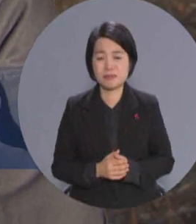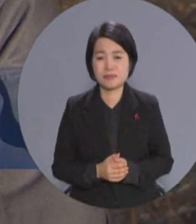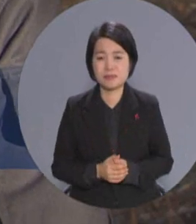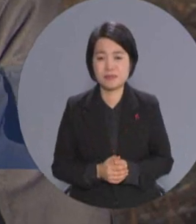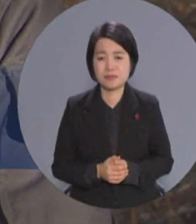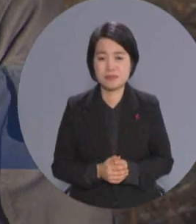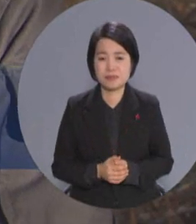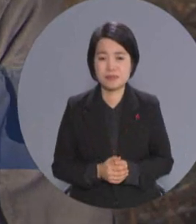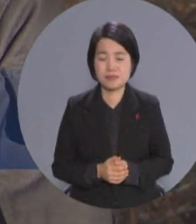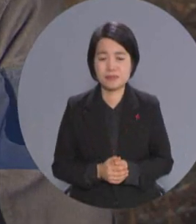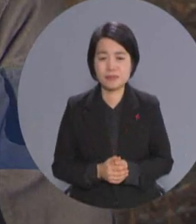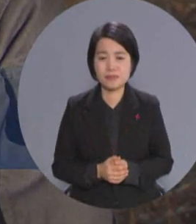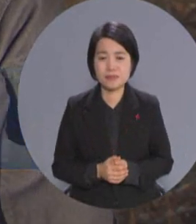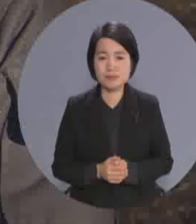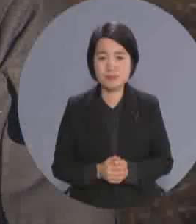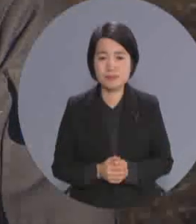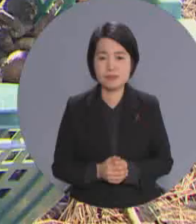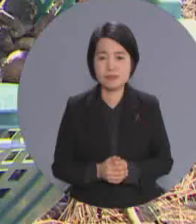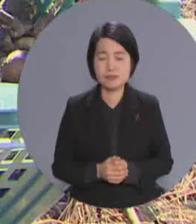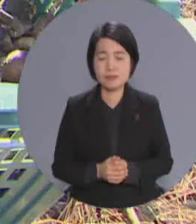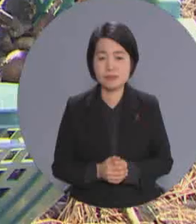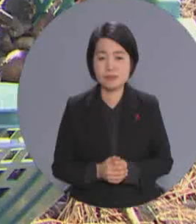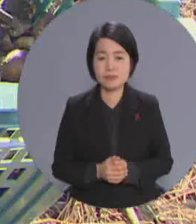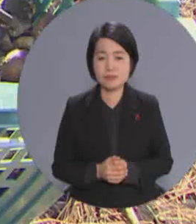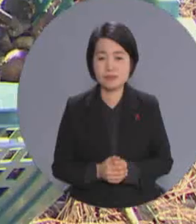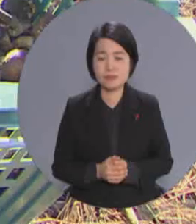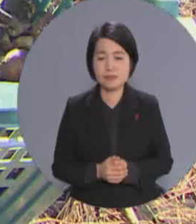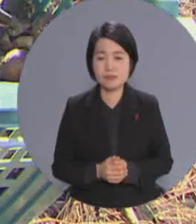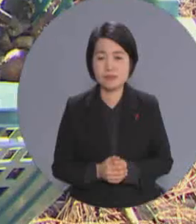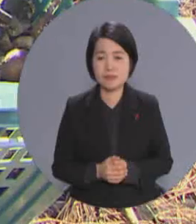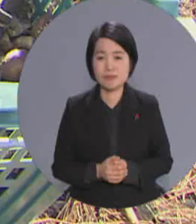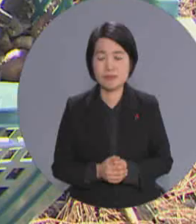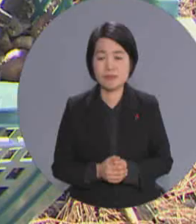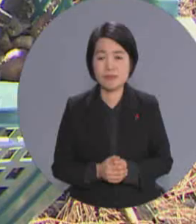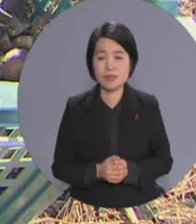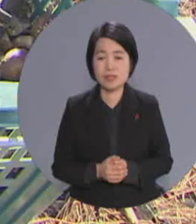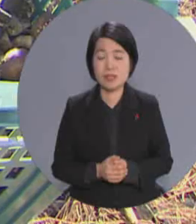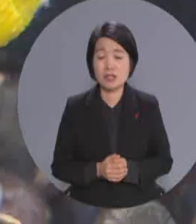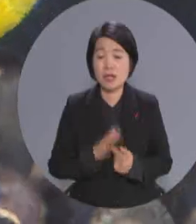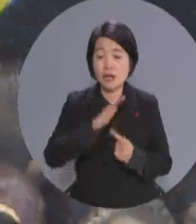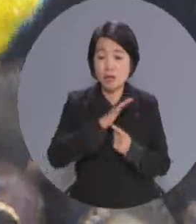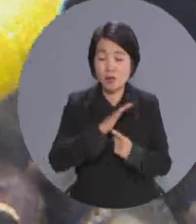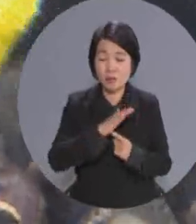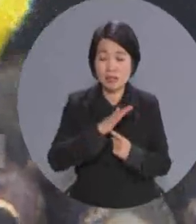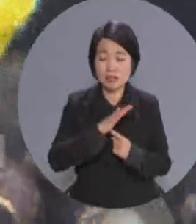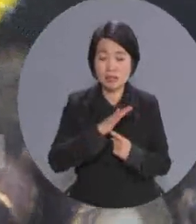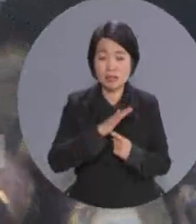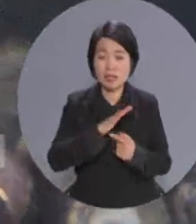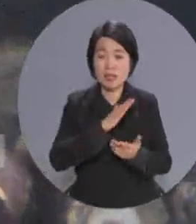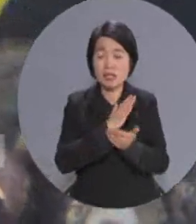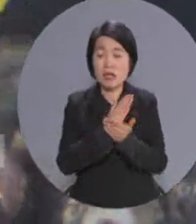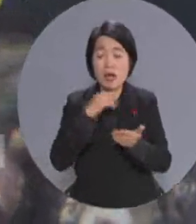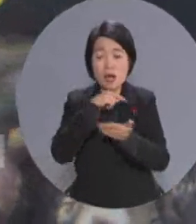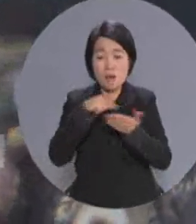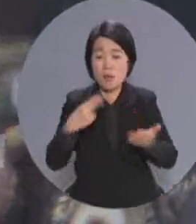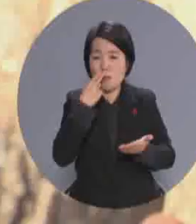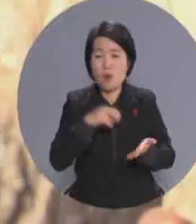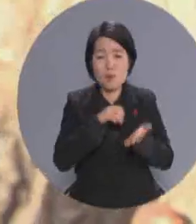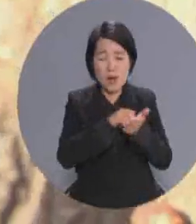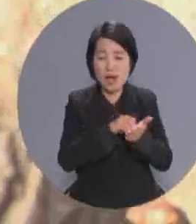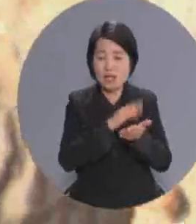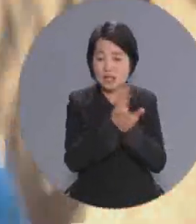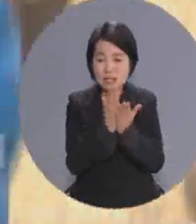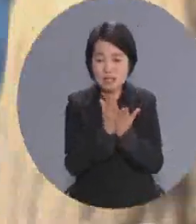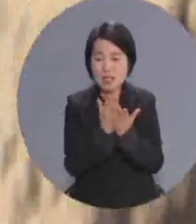복구비 지원을 건의할 계획으로 있고. 한편 노지 표고버섯은 농작물 재해보험 가입 품목에 빠져 있다 보니